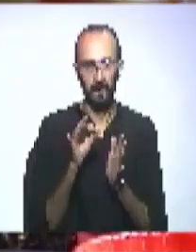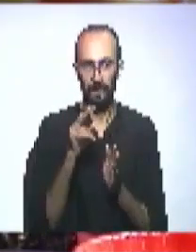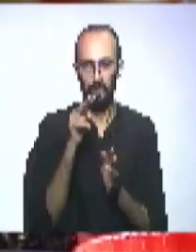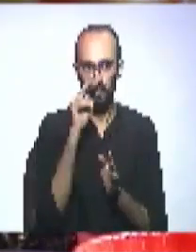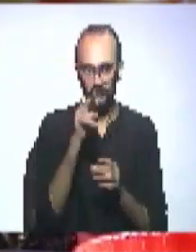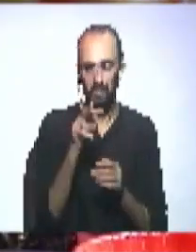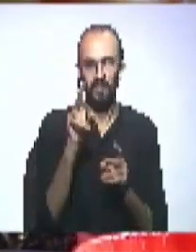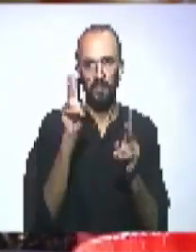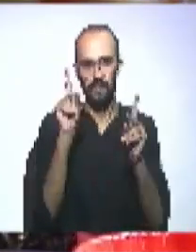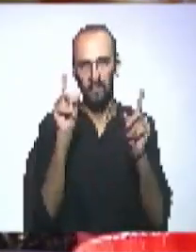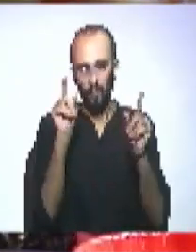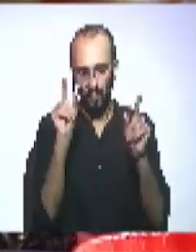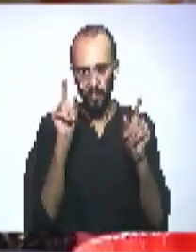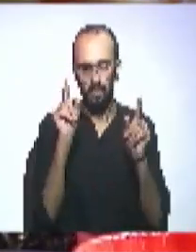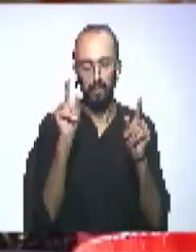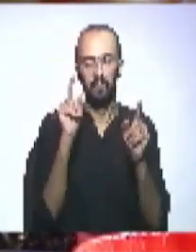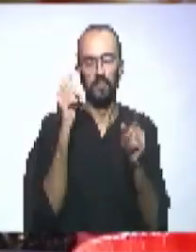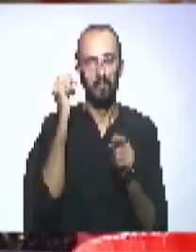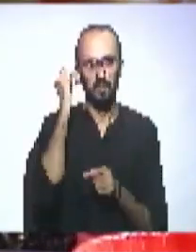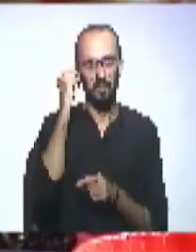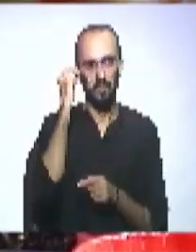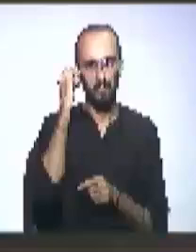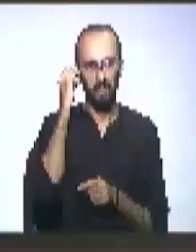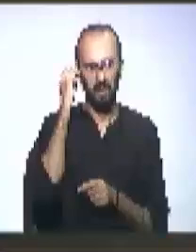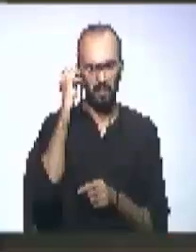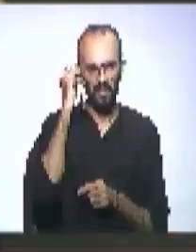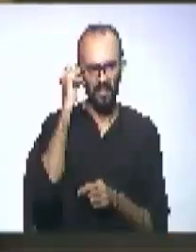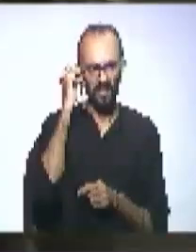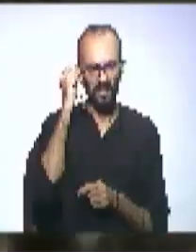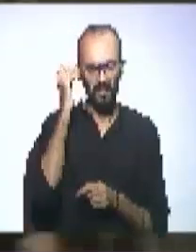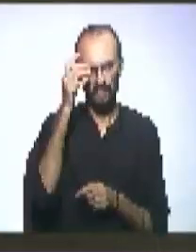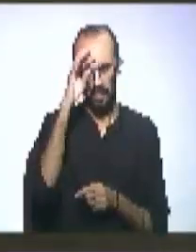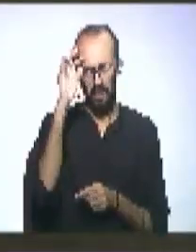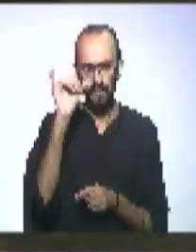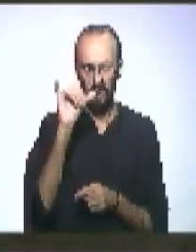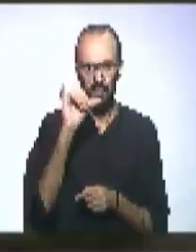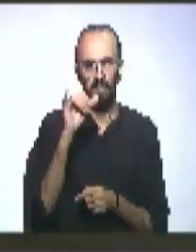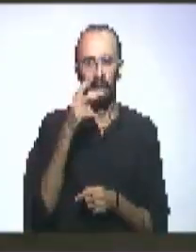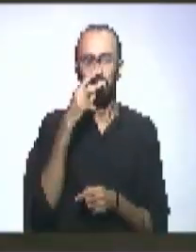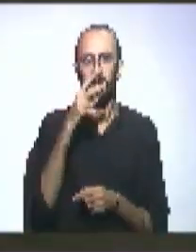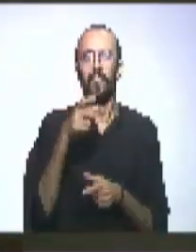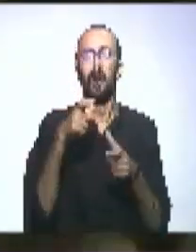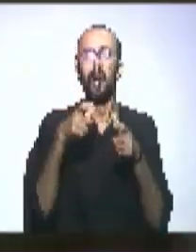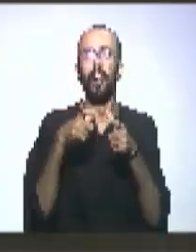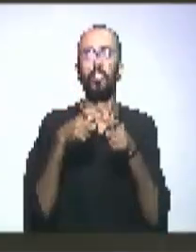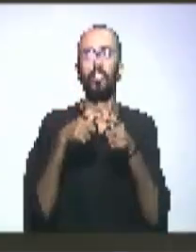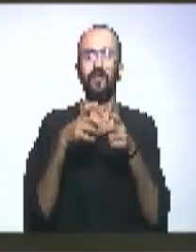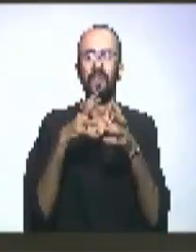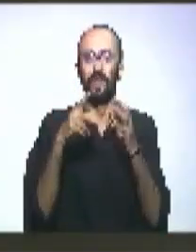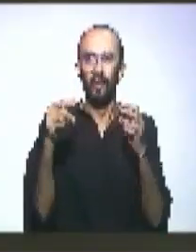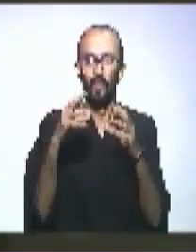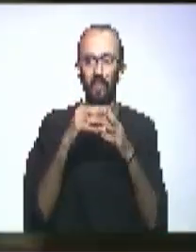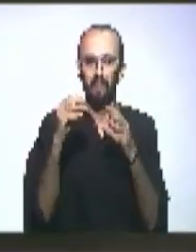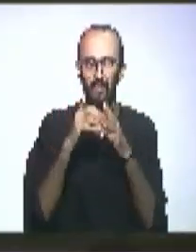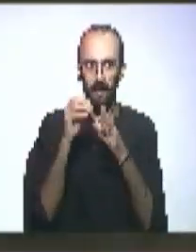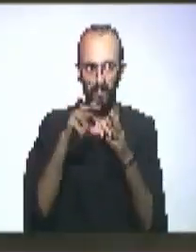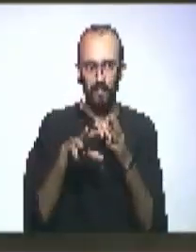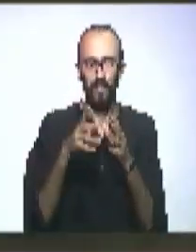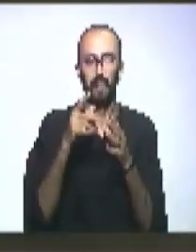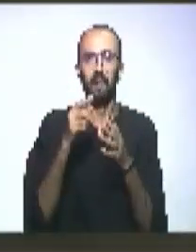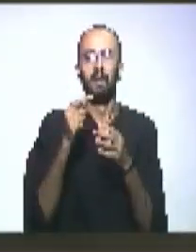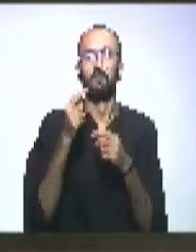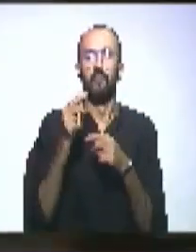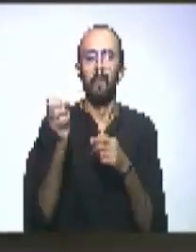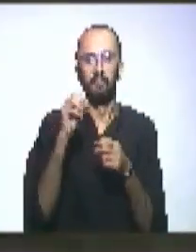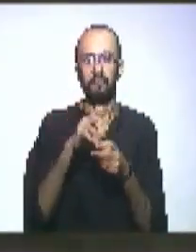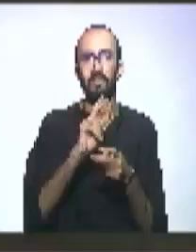في الشاشات او بتشوفوا في الانترنت يعني وبتاع، بيحطوا عليه التوست وبيحطوا عليه قلب العيش وبيحطوا عليه البقسماط وبيحطوا عليه